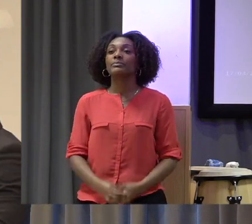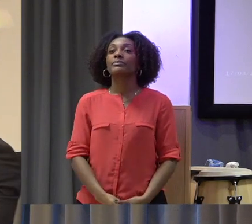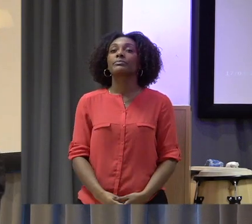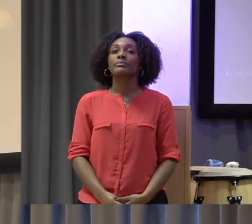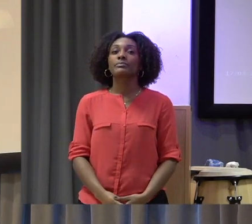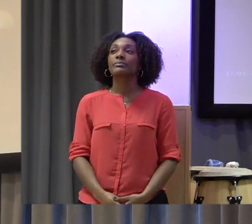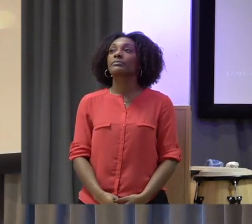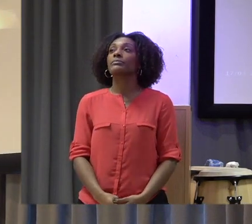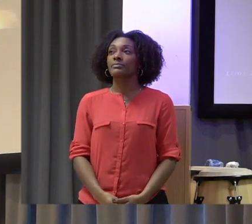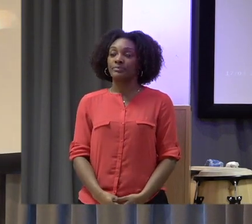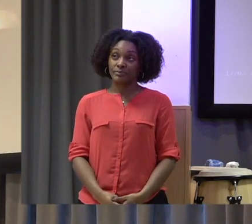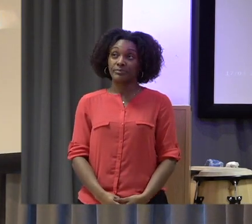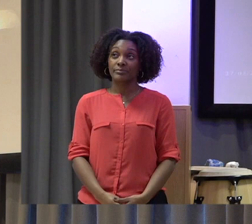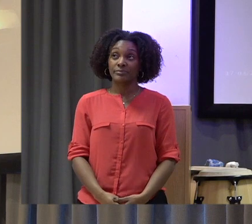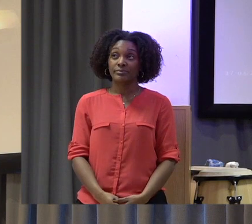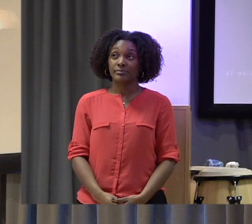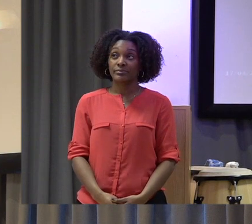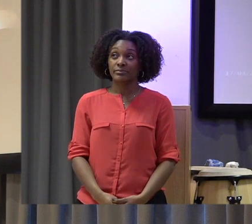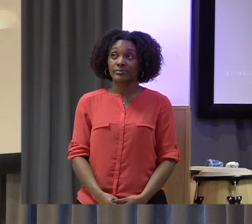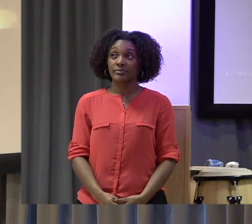les 11 premiers versets.